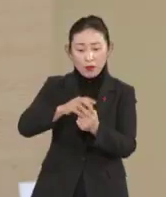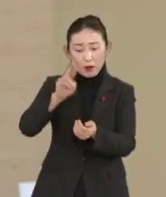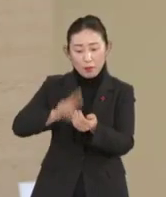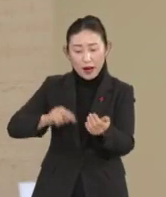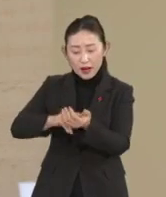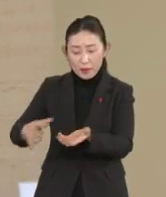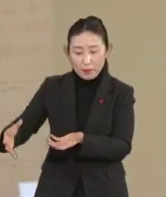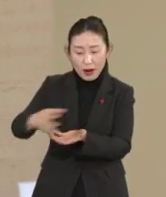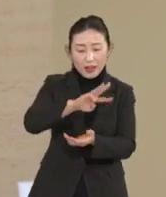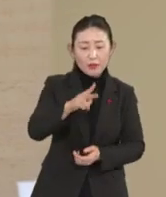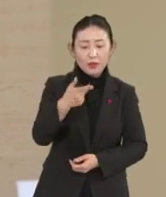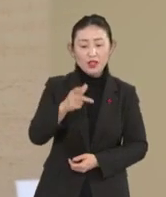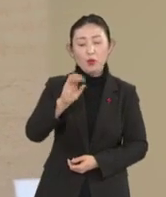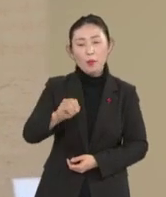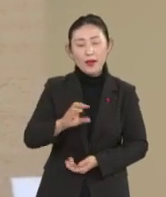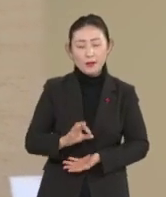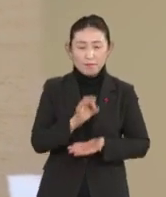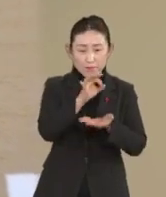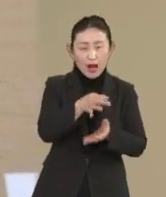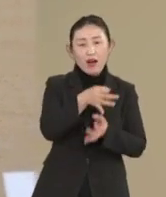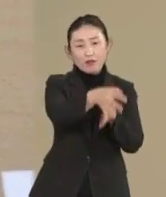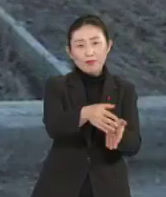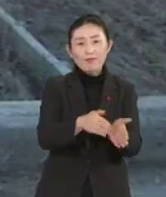325만원을 기부했습니다